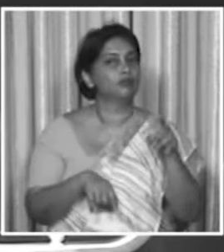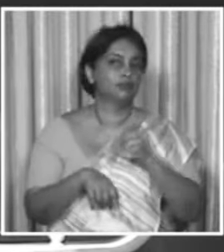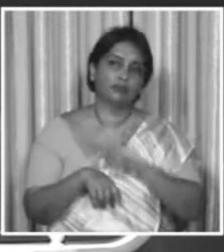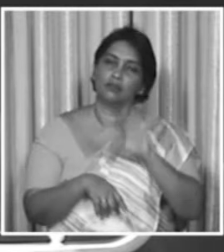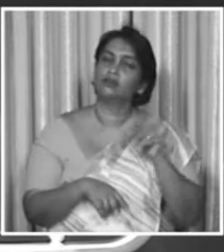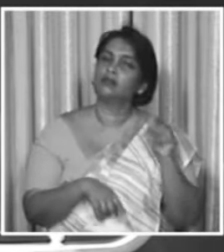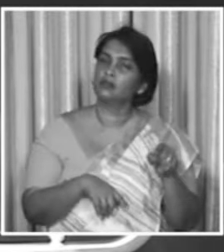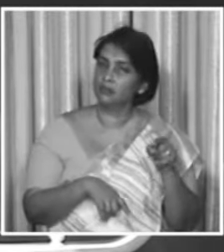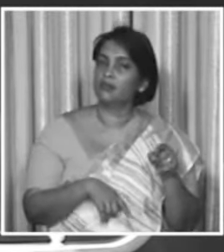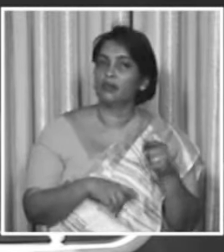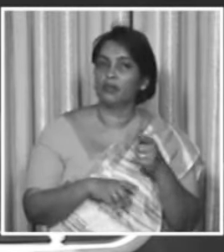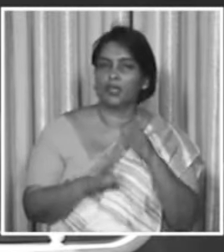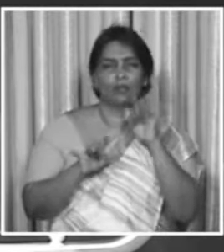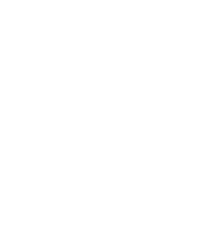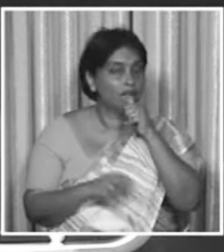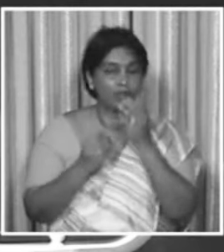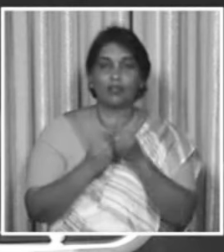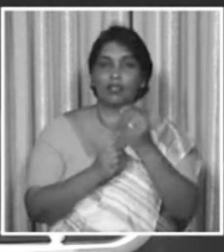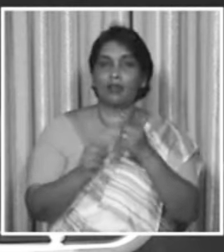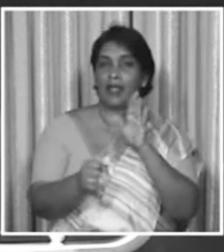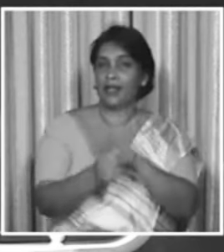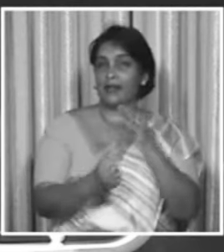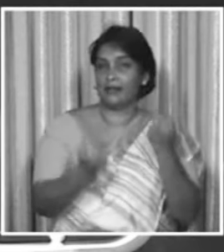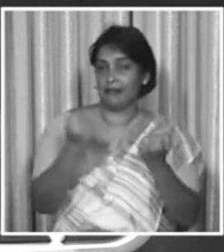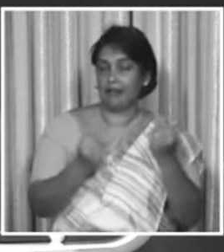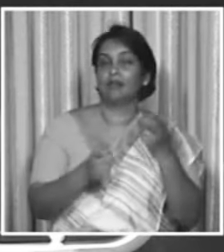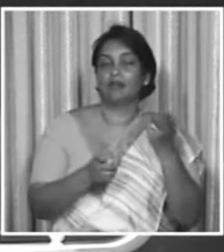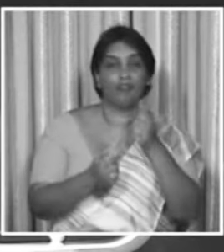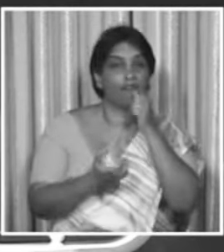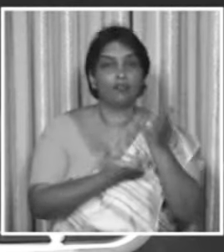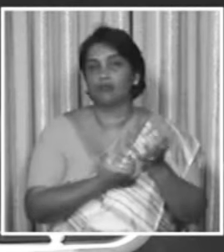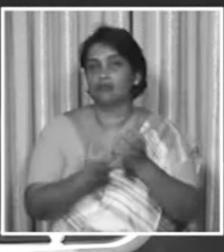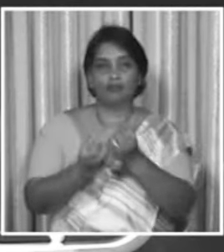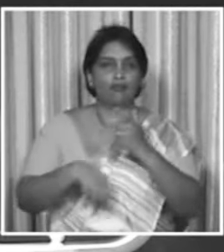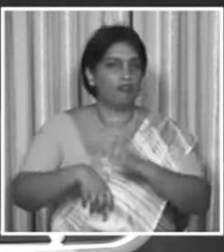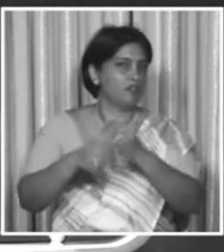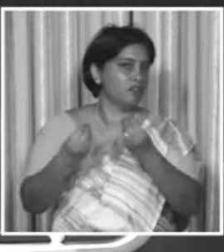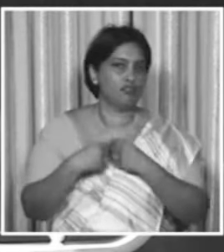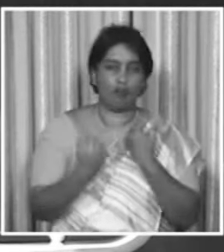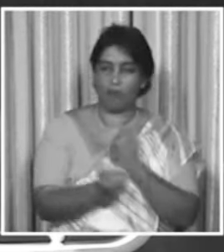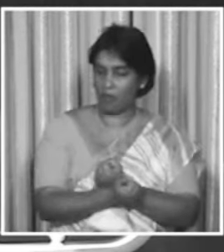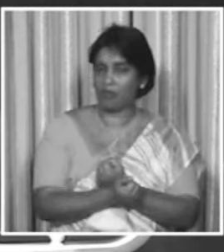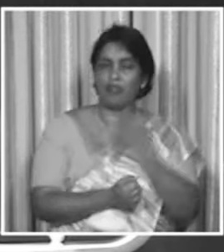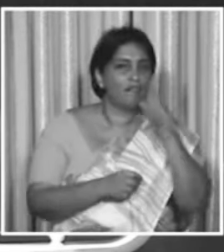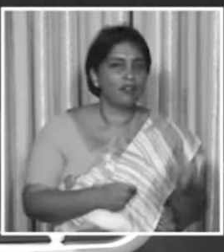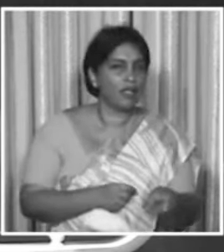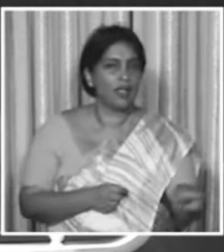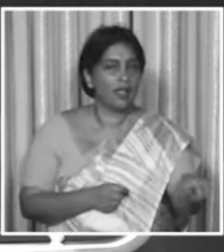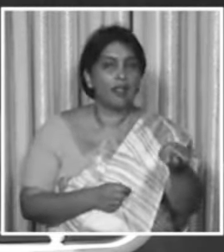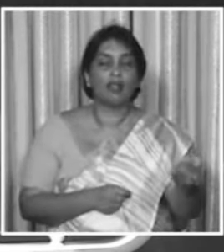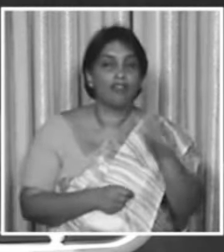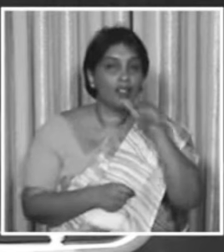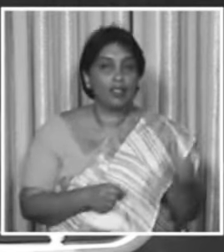நோக்கிலேயே போலீசார் அவ்வாறு மனிதாபிமானமற்று நடந்து கொண்டார்கள். அதிக தாகம் காரணமாக ஆலயத்திற்கு அண்மையில் இருந்த நீரோடை ஒன்றிலிருந்து சுகாதாரமற்ற நீரை பருக